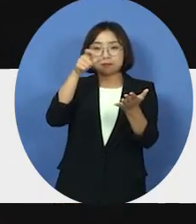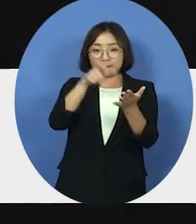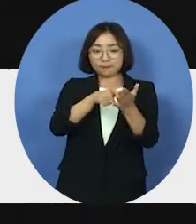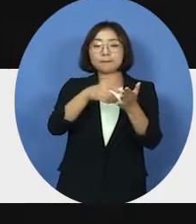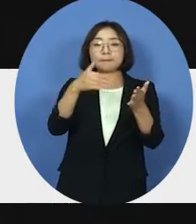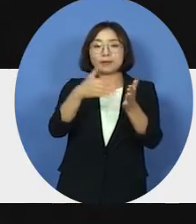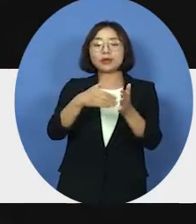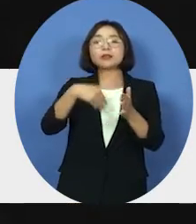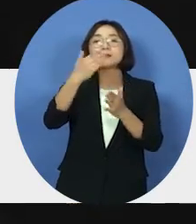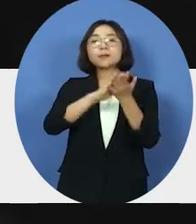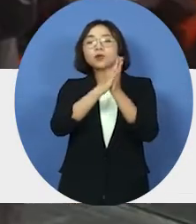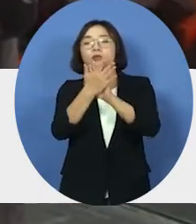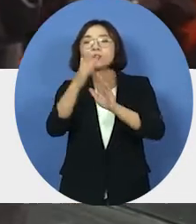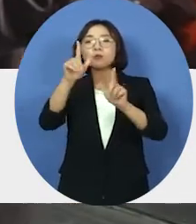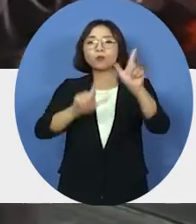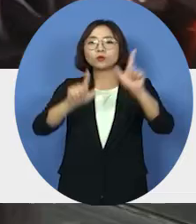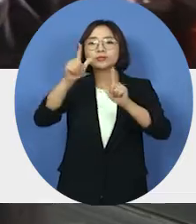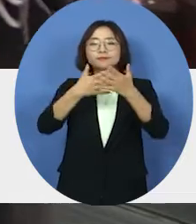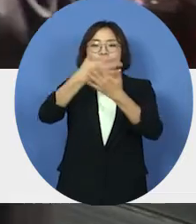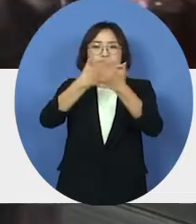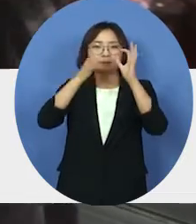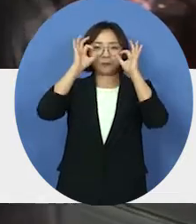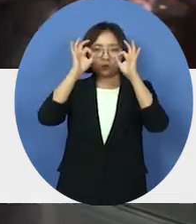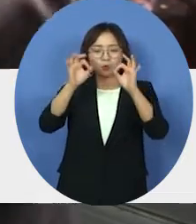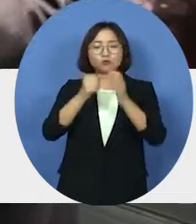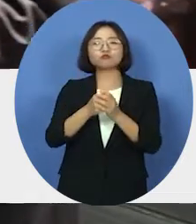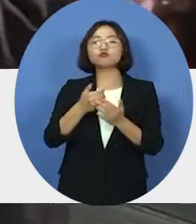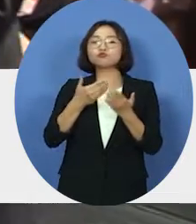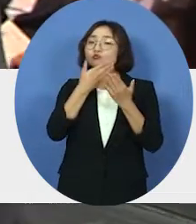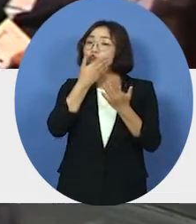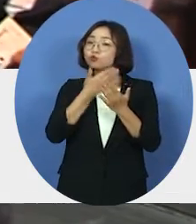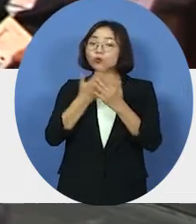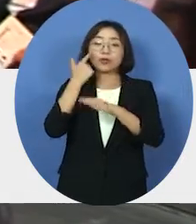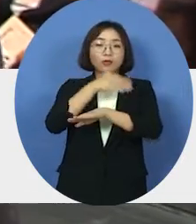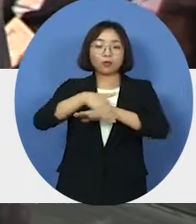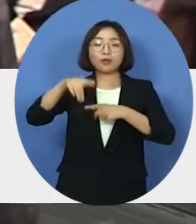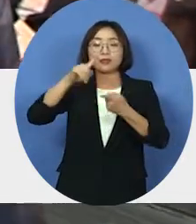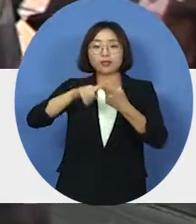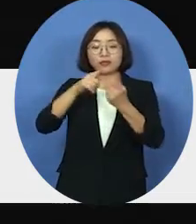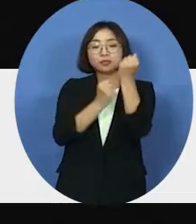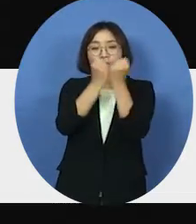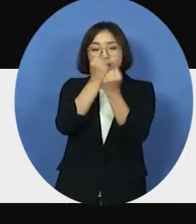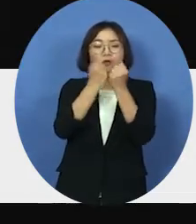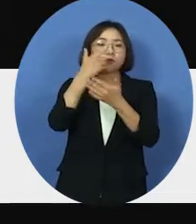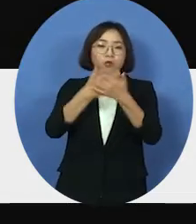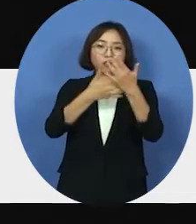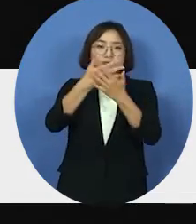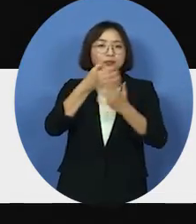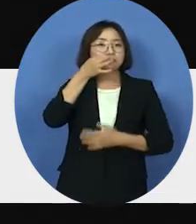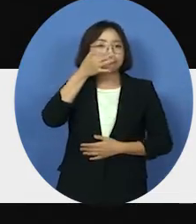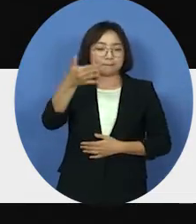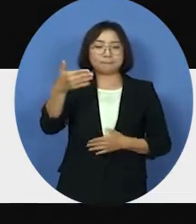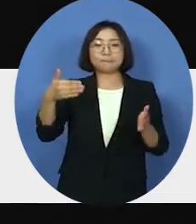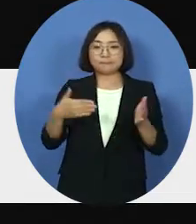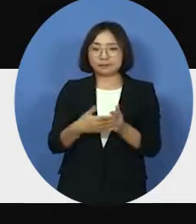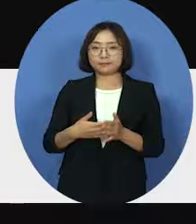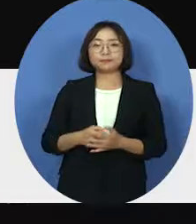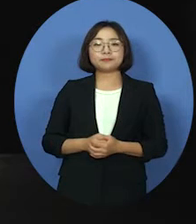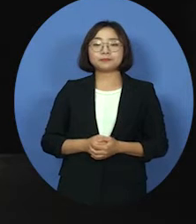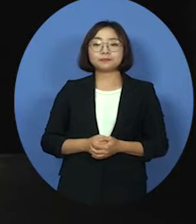모습을 영상으로 시청하고 시정 성과 및 주요 계획 등에 대한 설명과 영상, 공주 악극 순으로